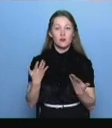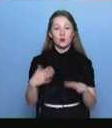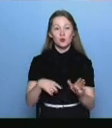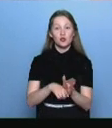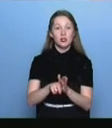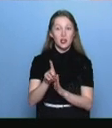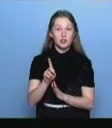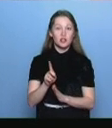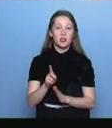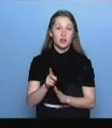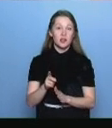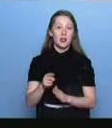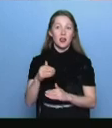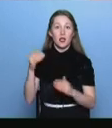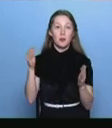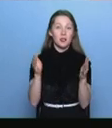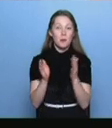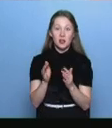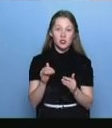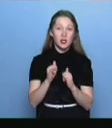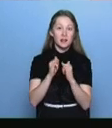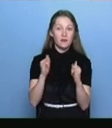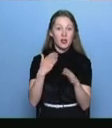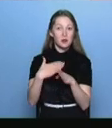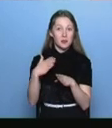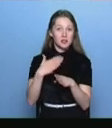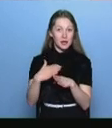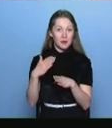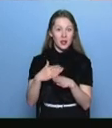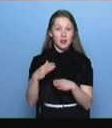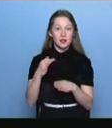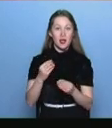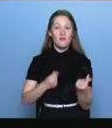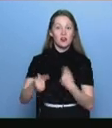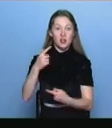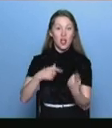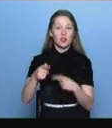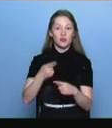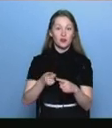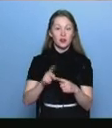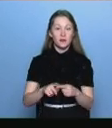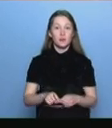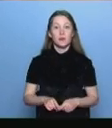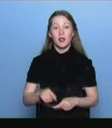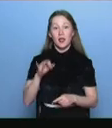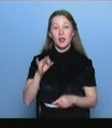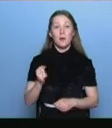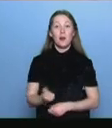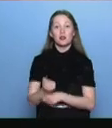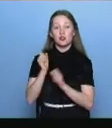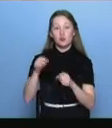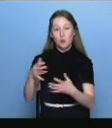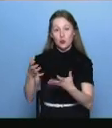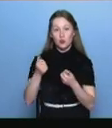небольшие, так скажем, фермеры, тоже начали развиваться и выращивание прудовой рыбы. Впрочем, поддержку можно получить и в виде грантов